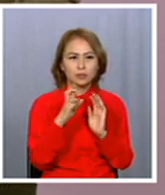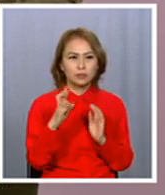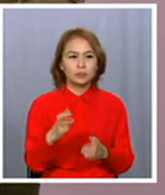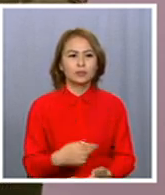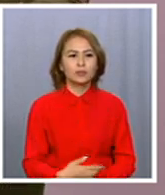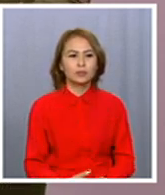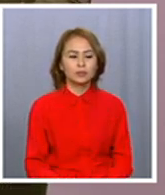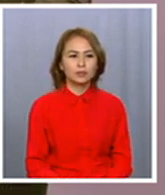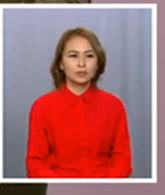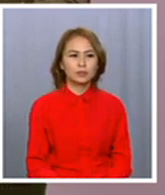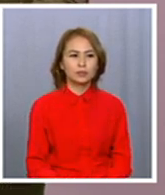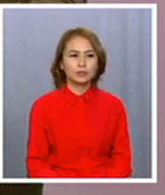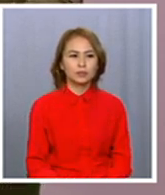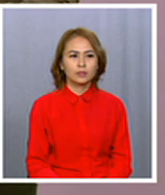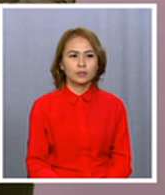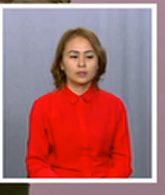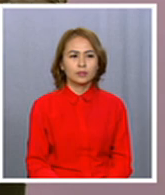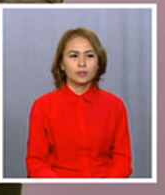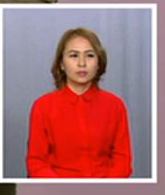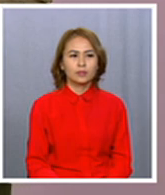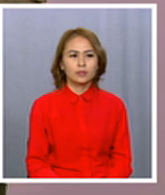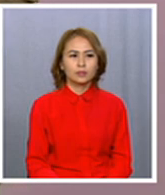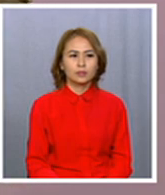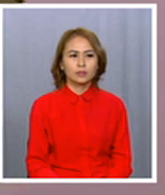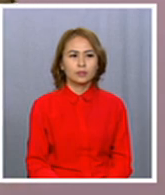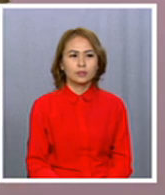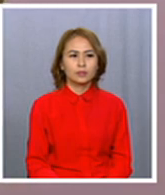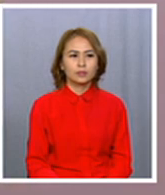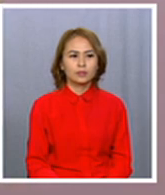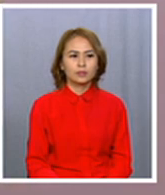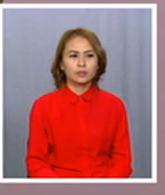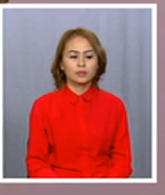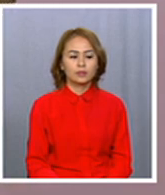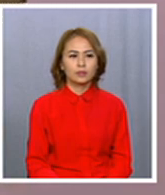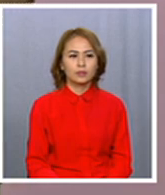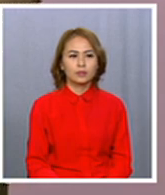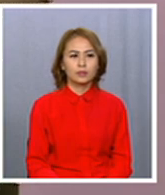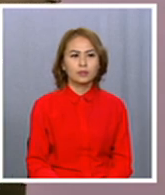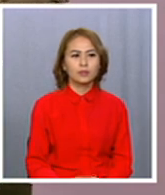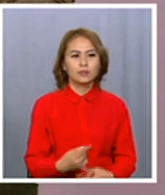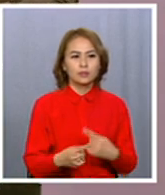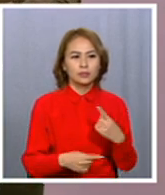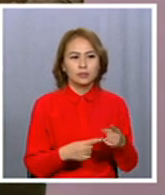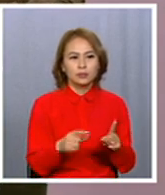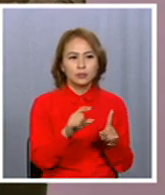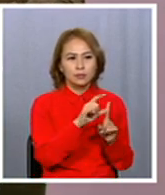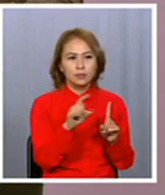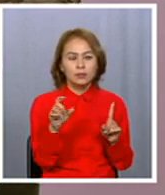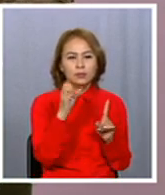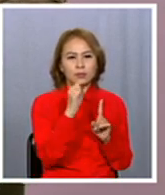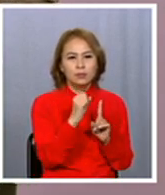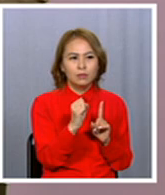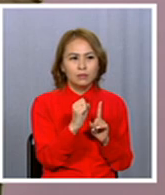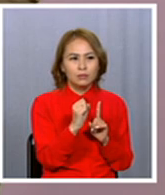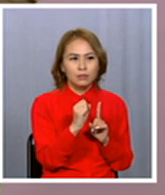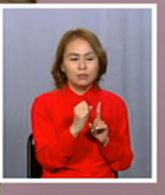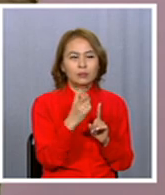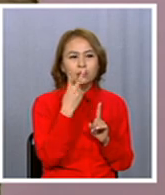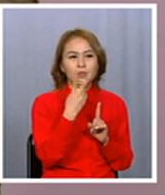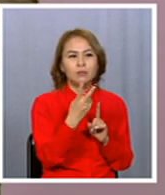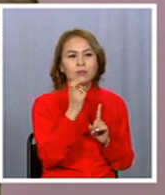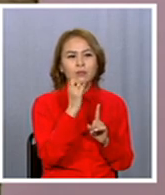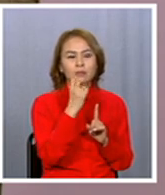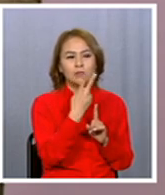16 Б-ға тең болды. Келесі өрнектегі айнымалы А әрпі.